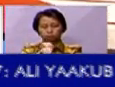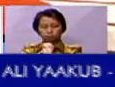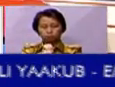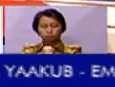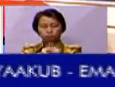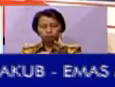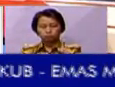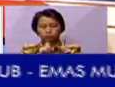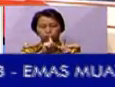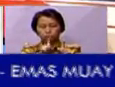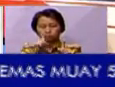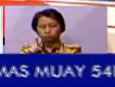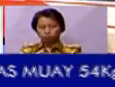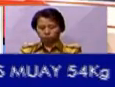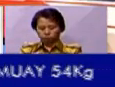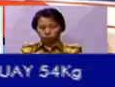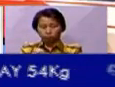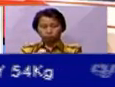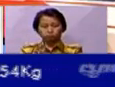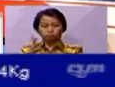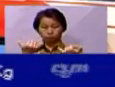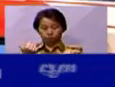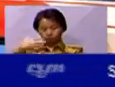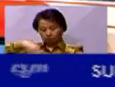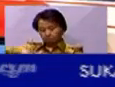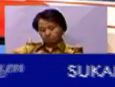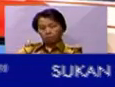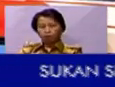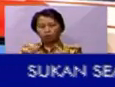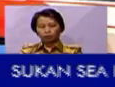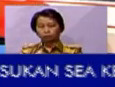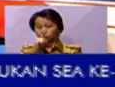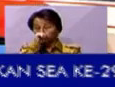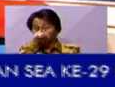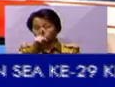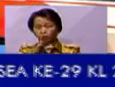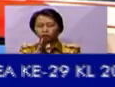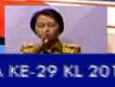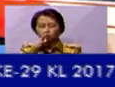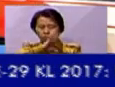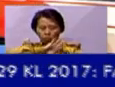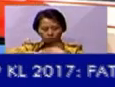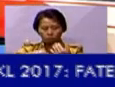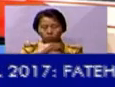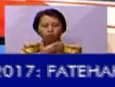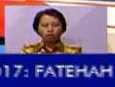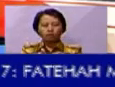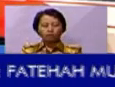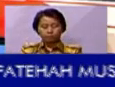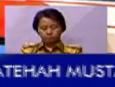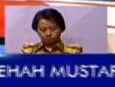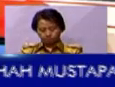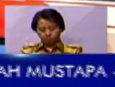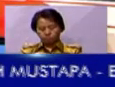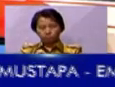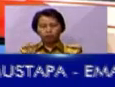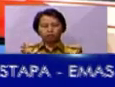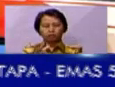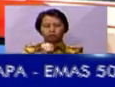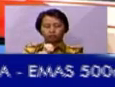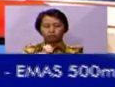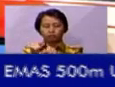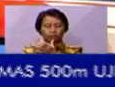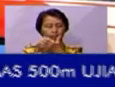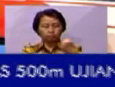meraih 111 pingat emas, malam ini kita mahu memastikan ibu segala pingat menjadi milik Malaysia. Ya, betul.